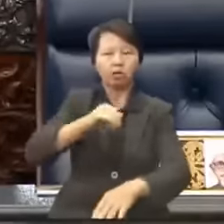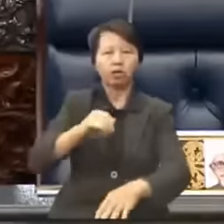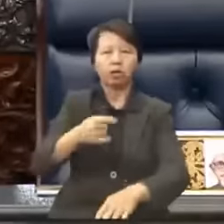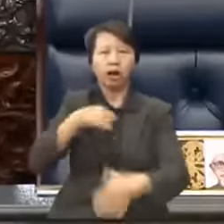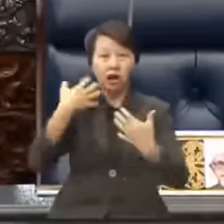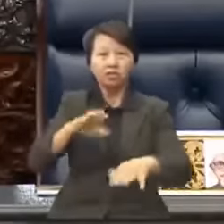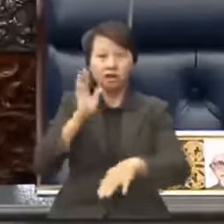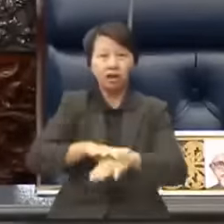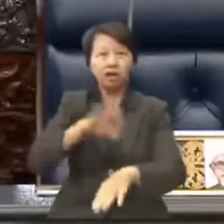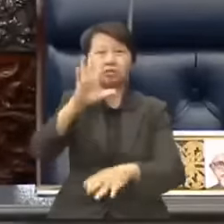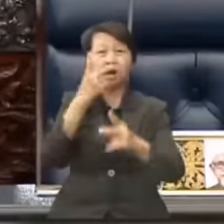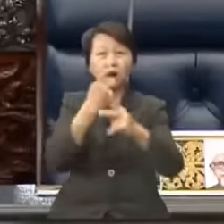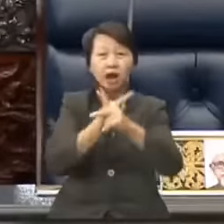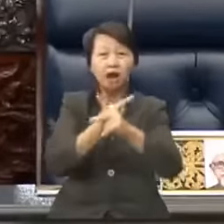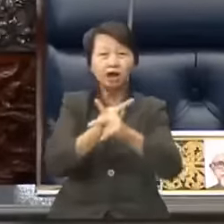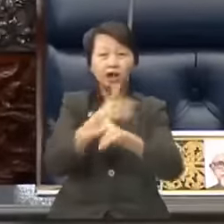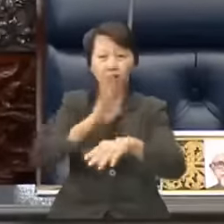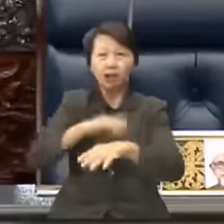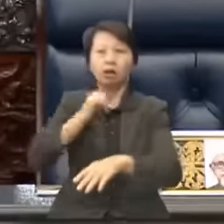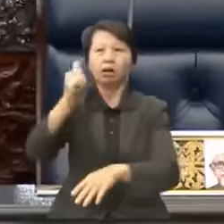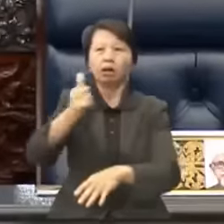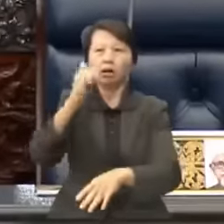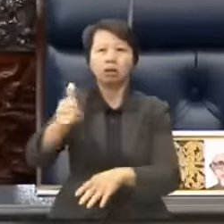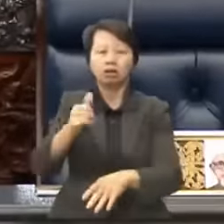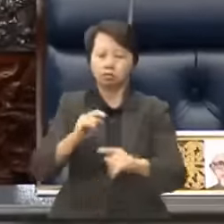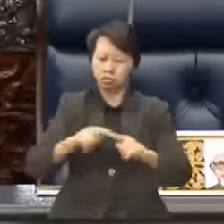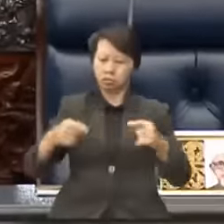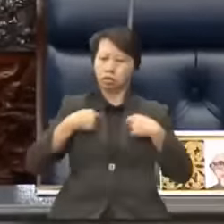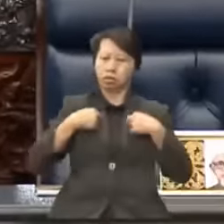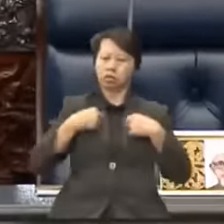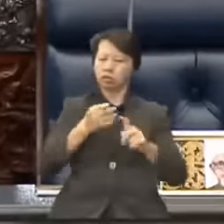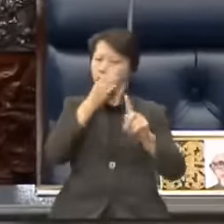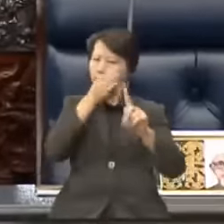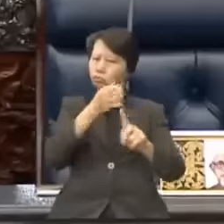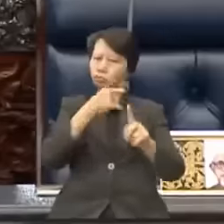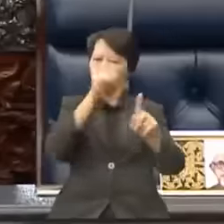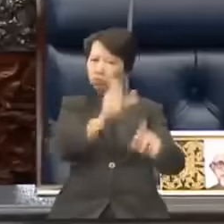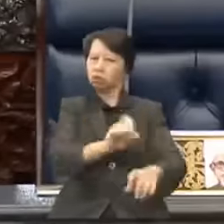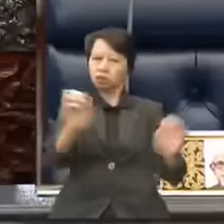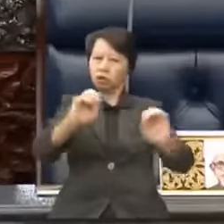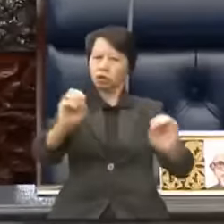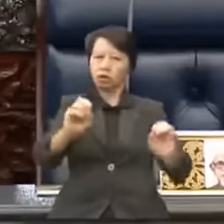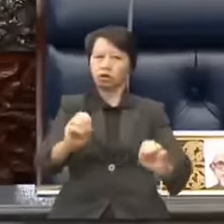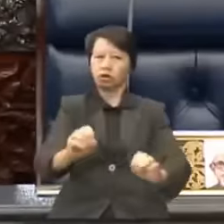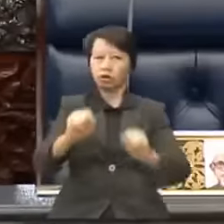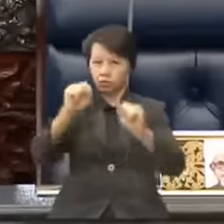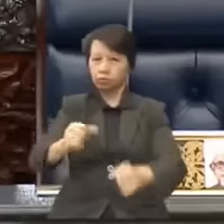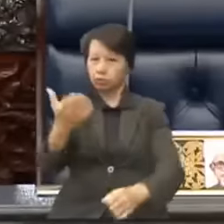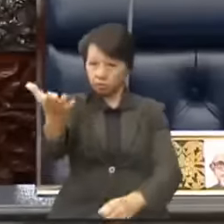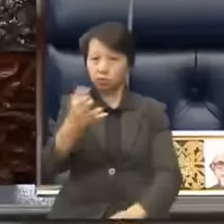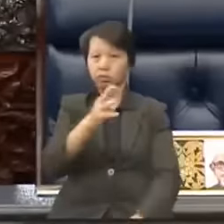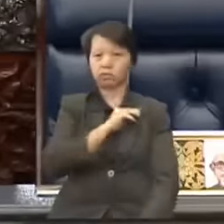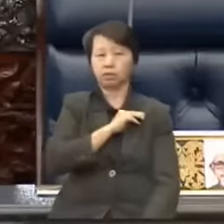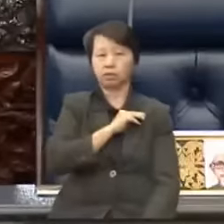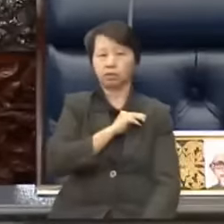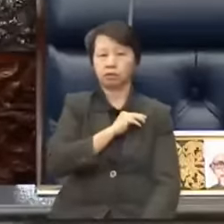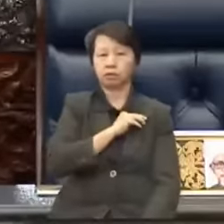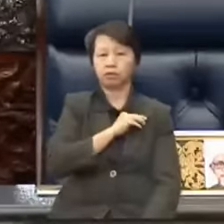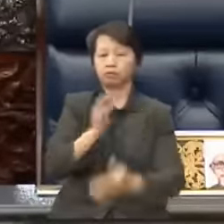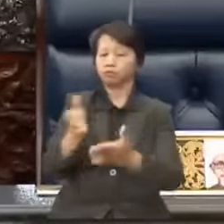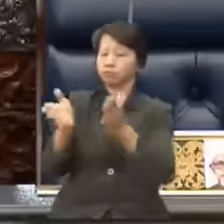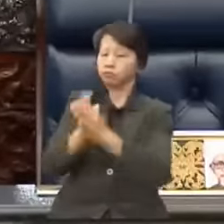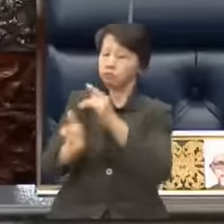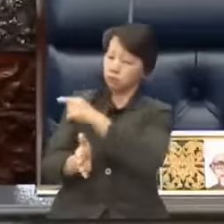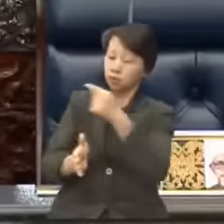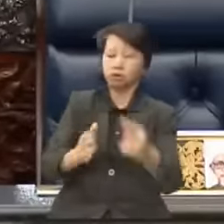lima kali kena panggil padahal saya tidak mengacu sesiapa jadi boleh tak yang berhormat menteri minta